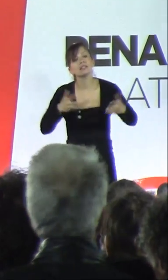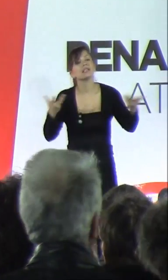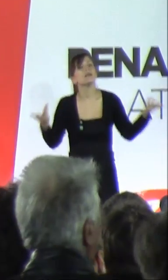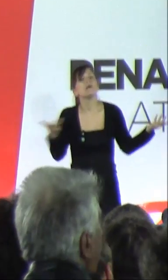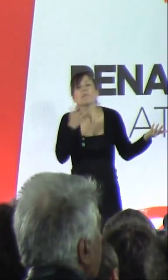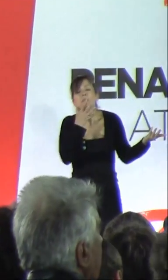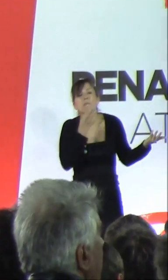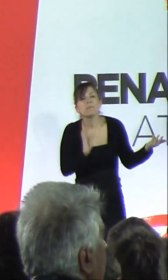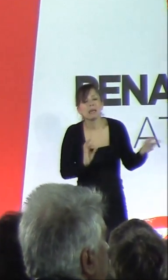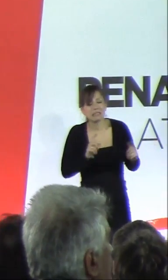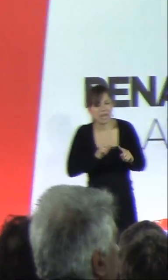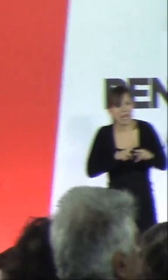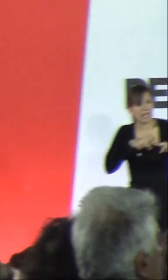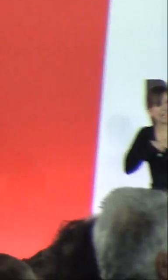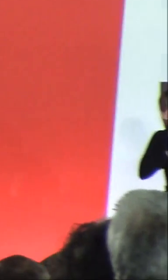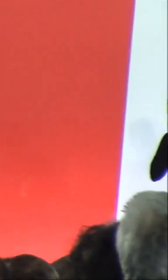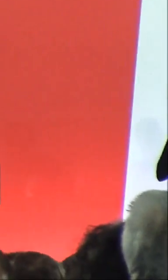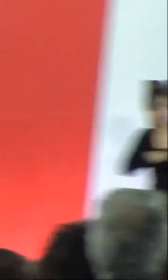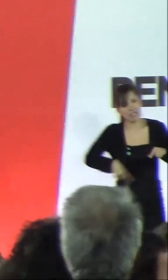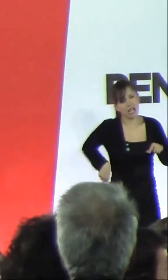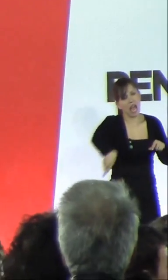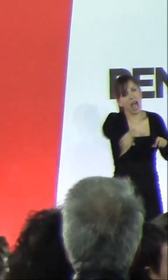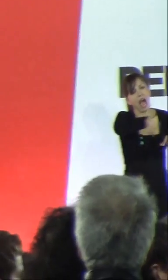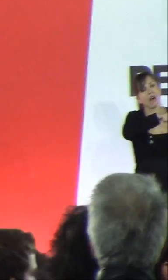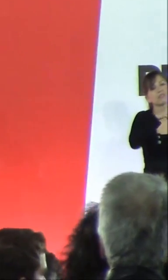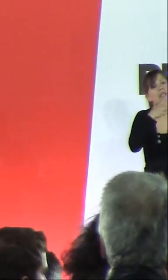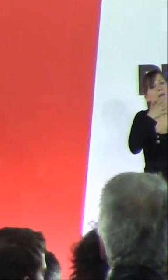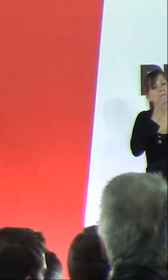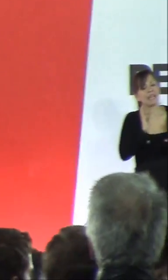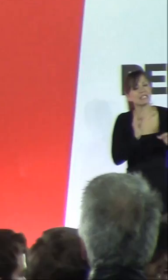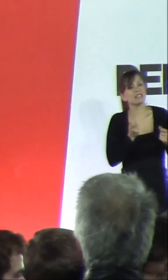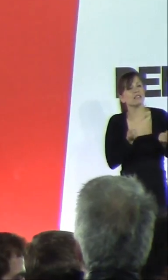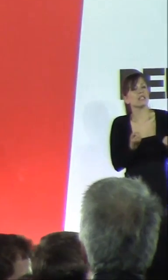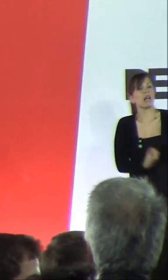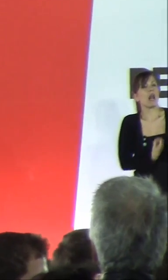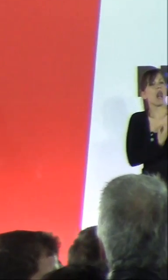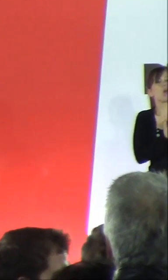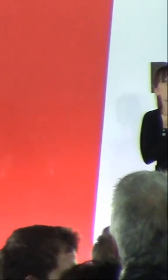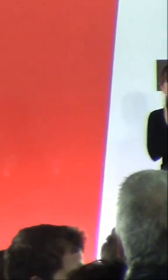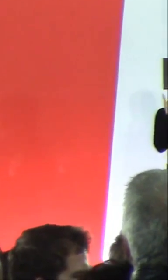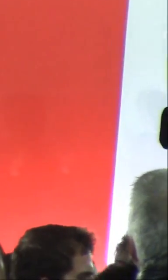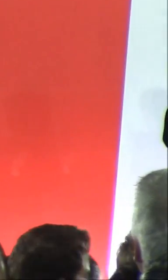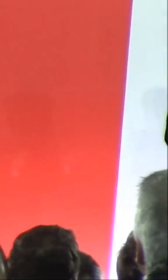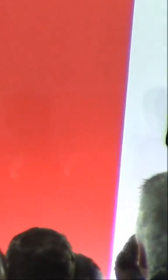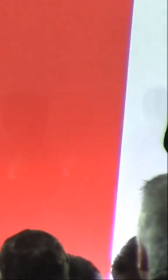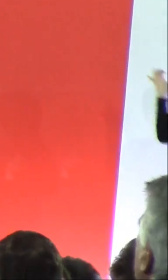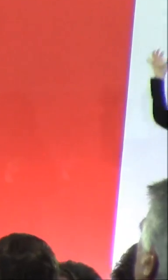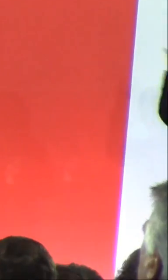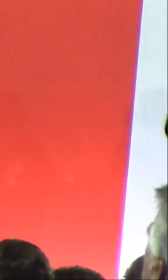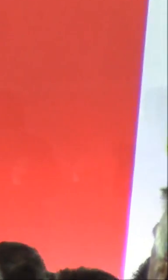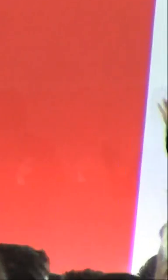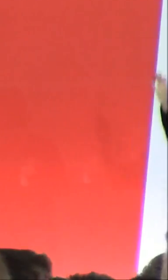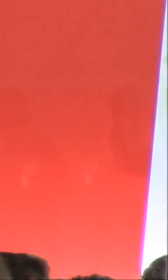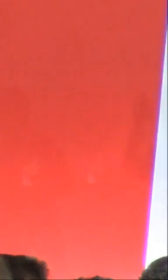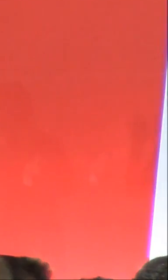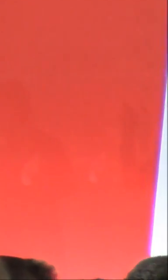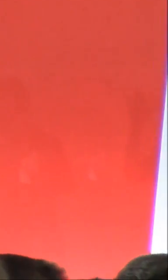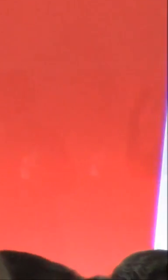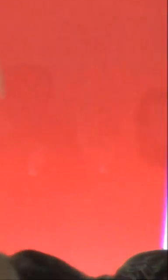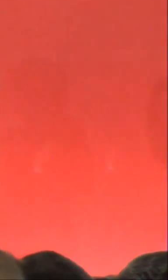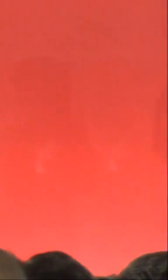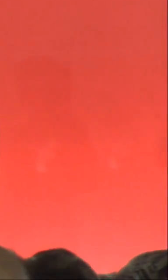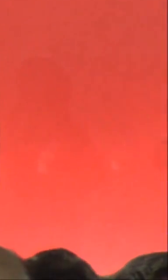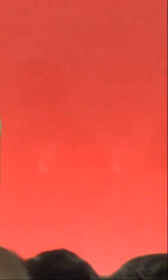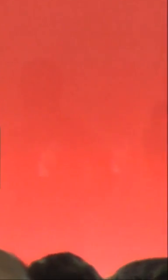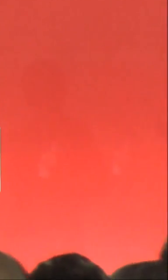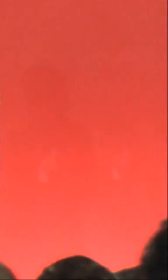δοτές. Αυτοί που μας κυβερνούν να είναι υποτελείς. Αυτοί που μας κυβερνούν να παίρνουν απευθείας εντολές από